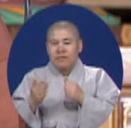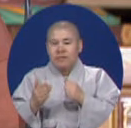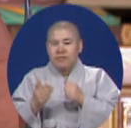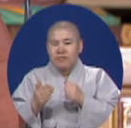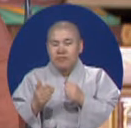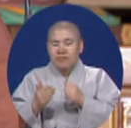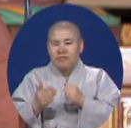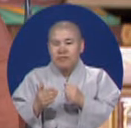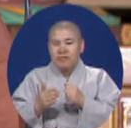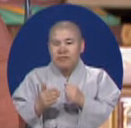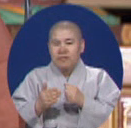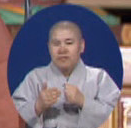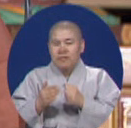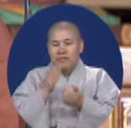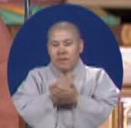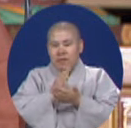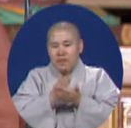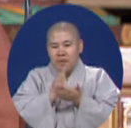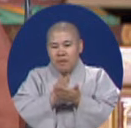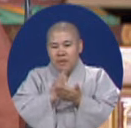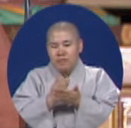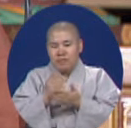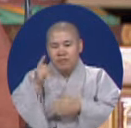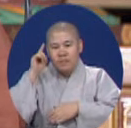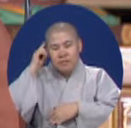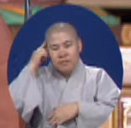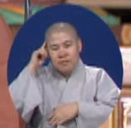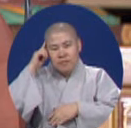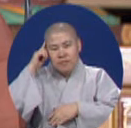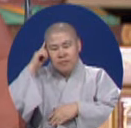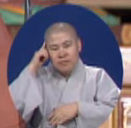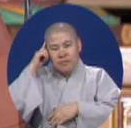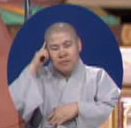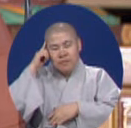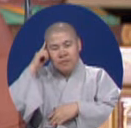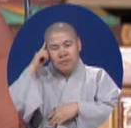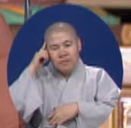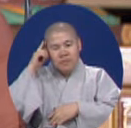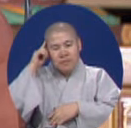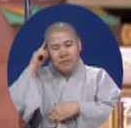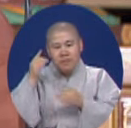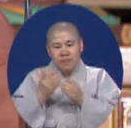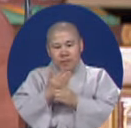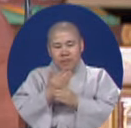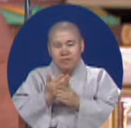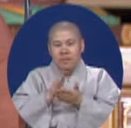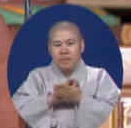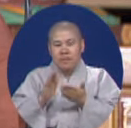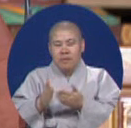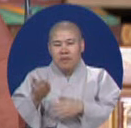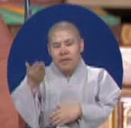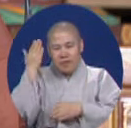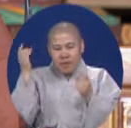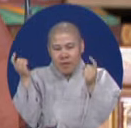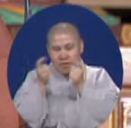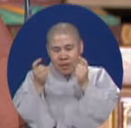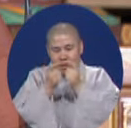예, 뭐 여러 가지 생각들이 일어나요. 과거에 뭐 싸웠던